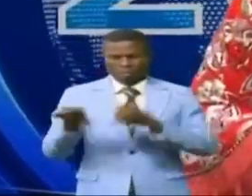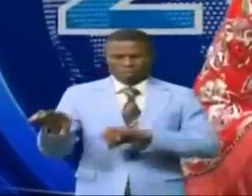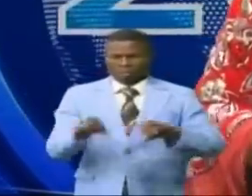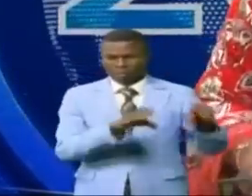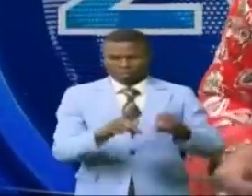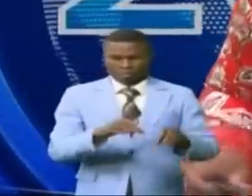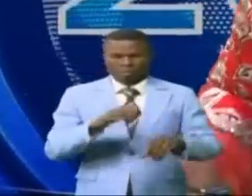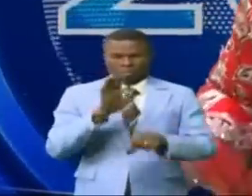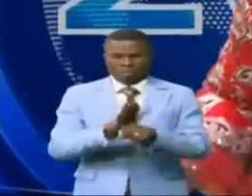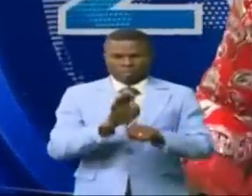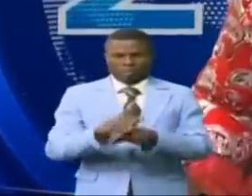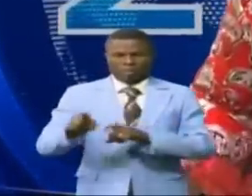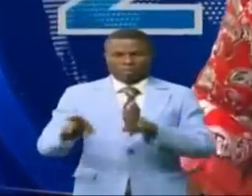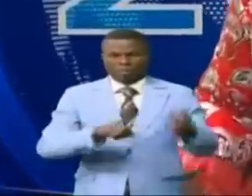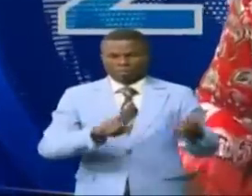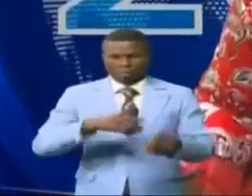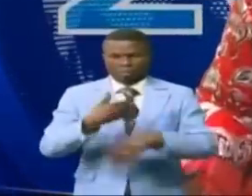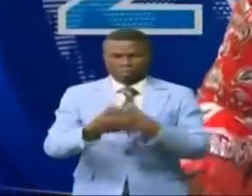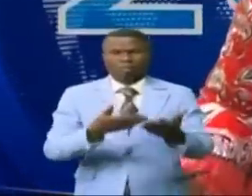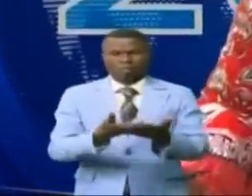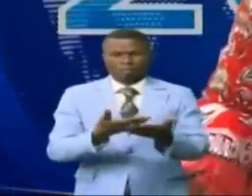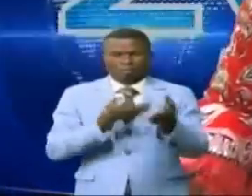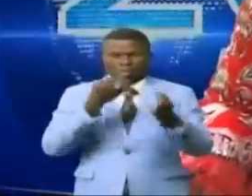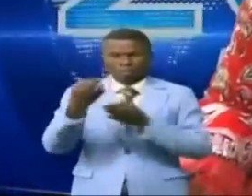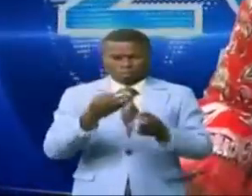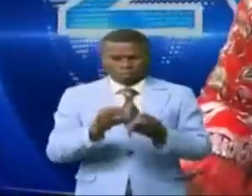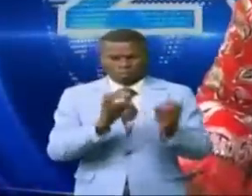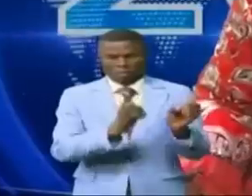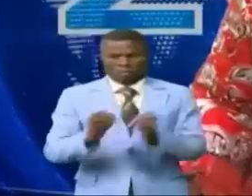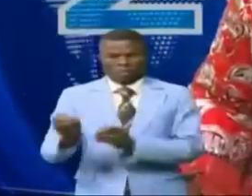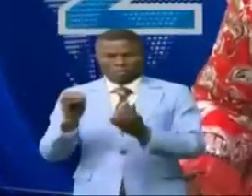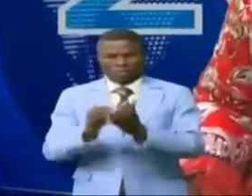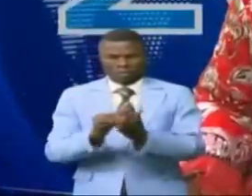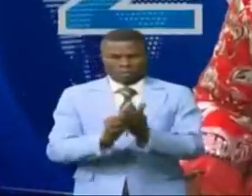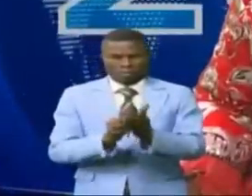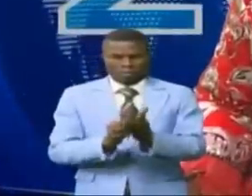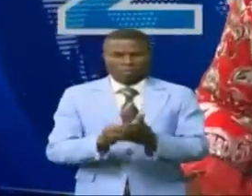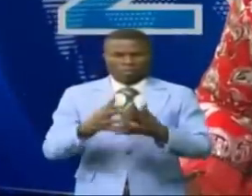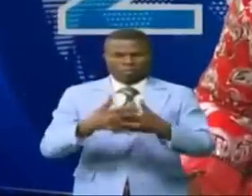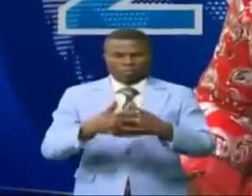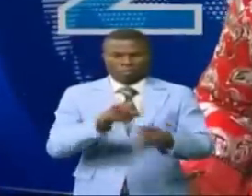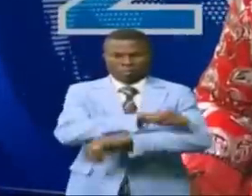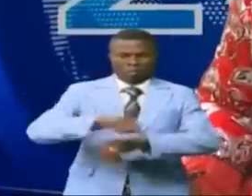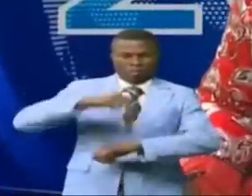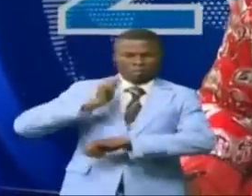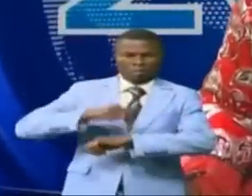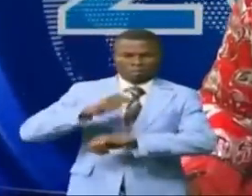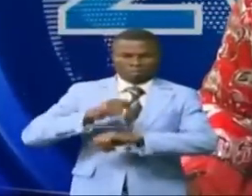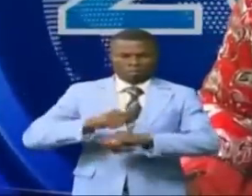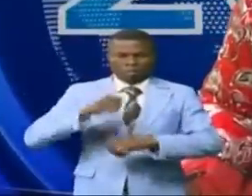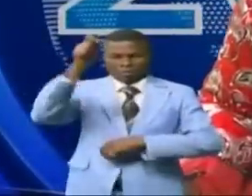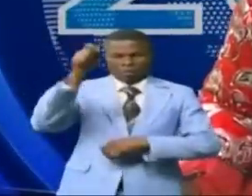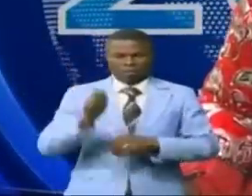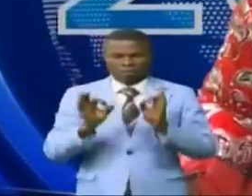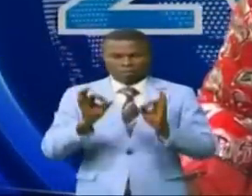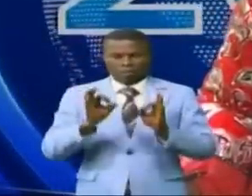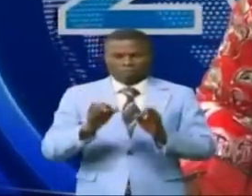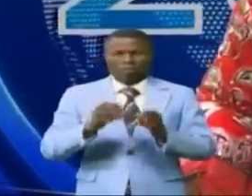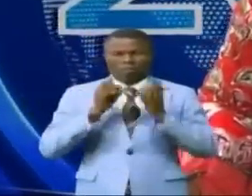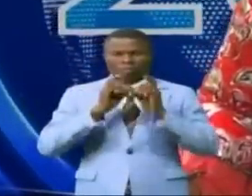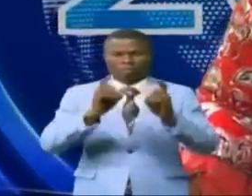dans plusieurs domaines ont été épinglées, notamment la réorganisation de l'appareil judiciaire, une nouvelle armée, des